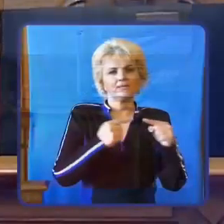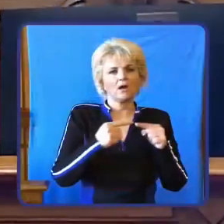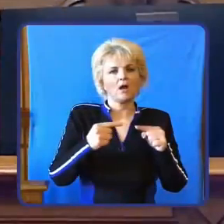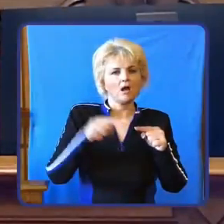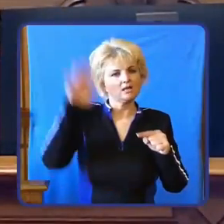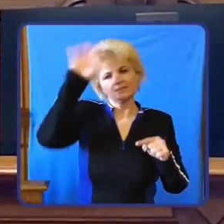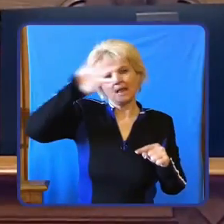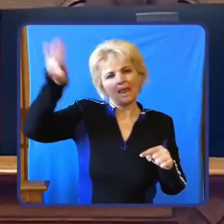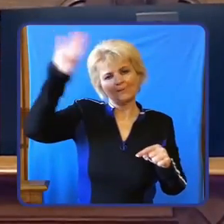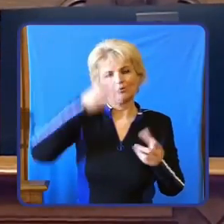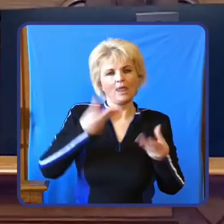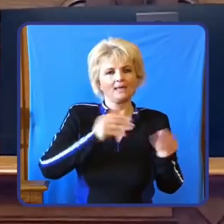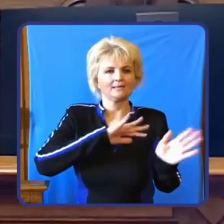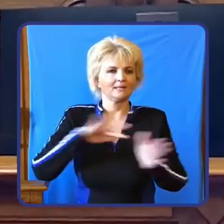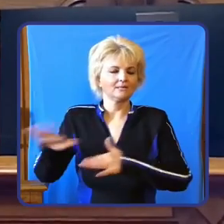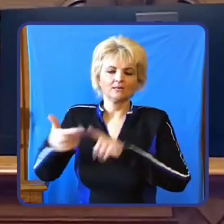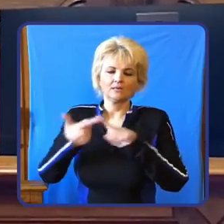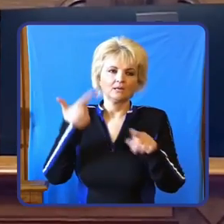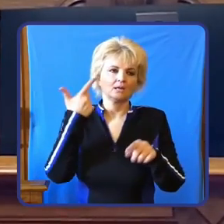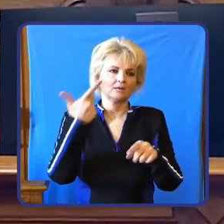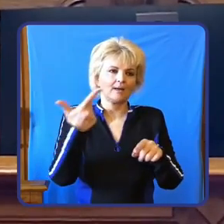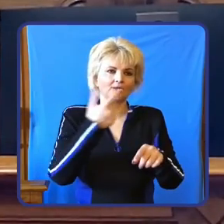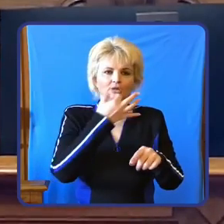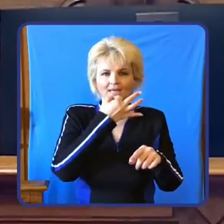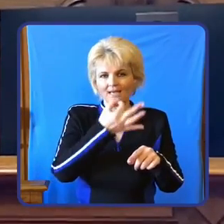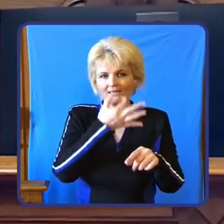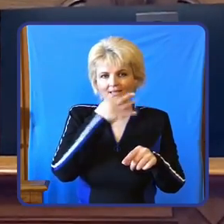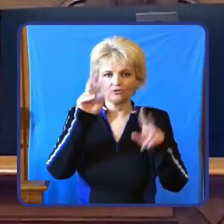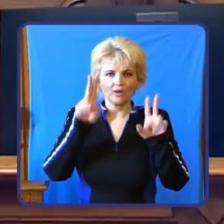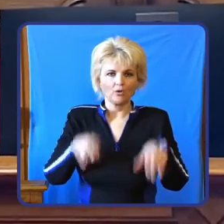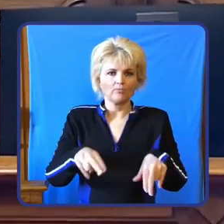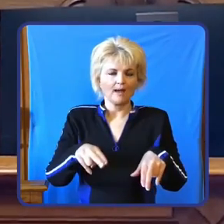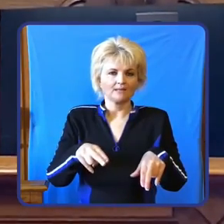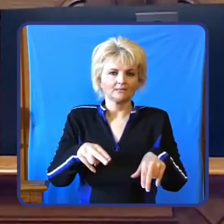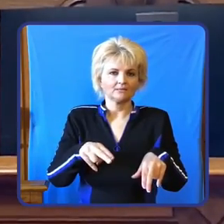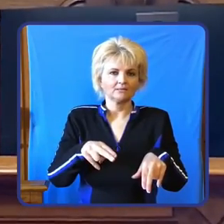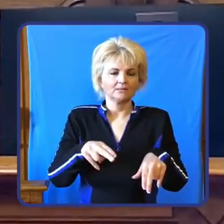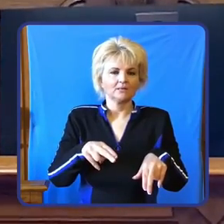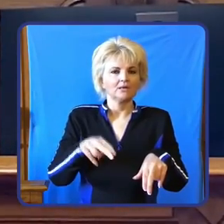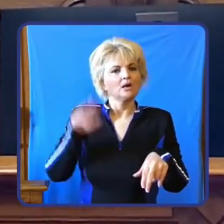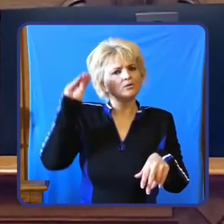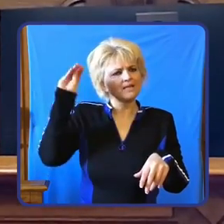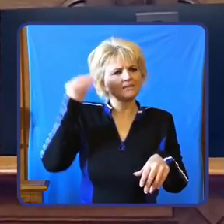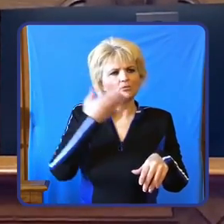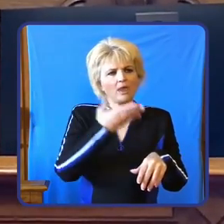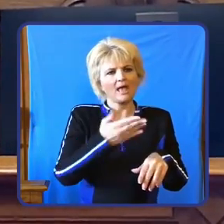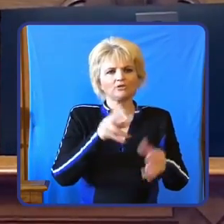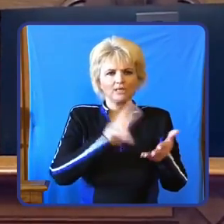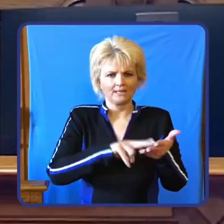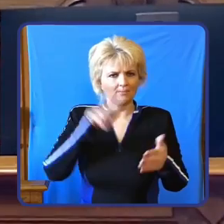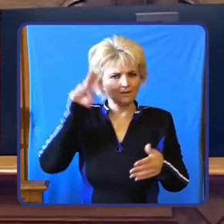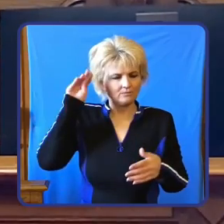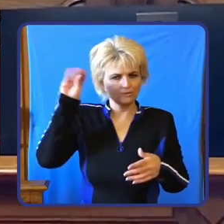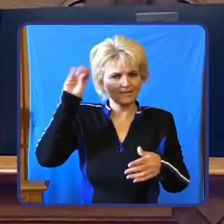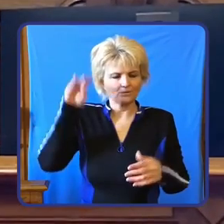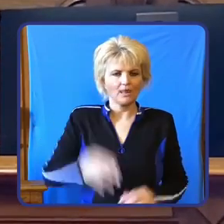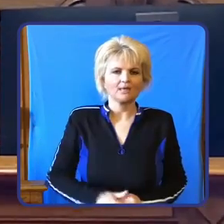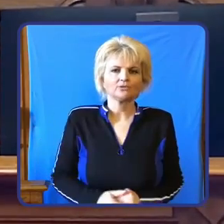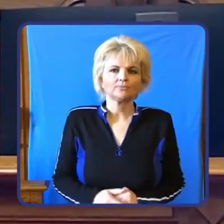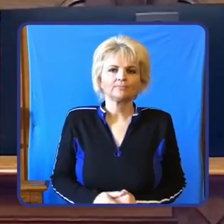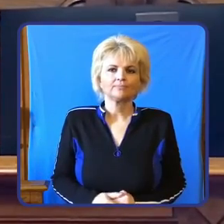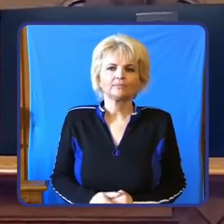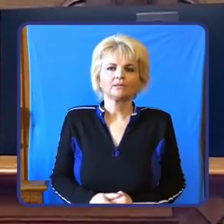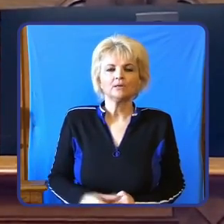ennyit. És akkor egy másik kérdés rész, ami valójában az érdemi hozzászólása volt talán, az a kérdés, hogy